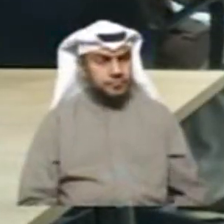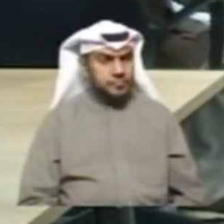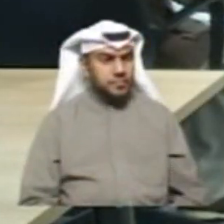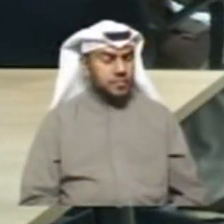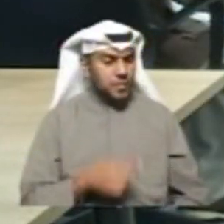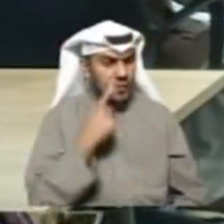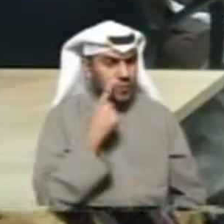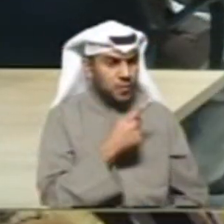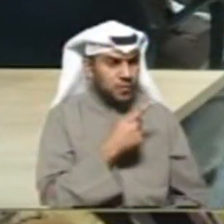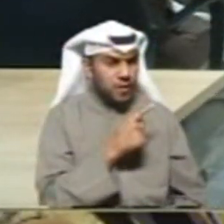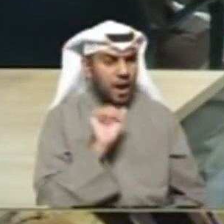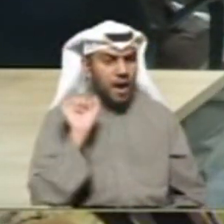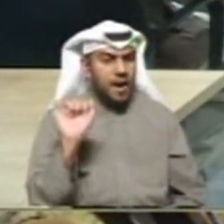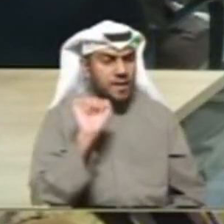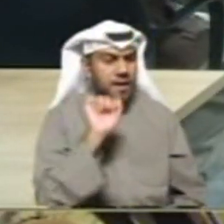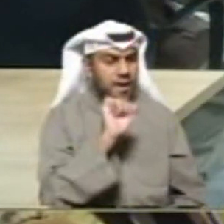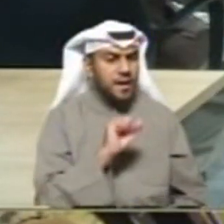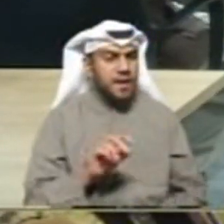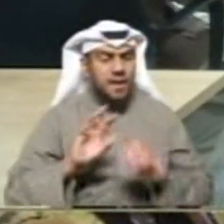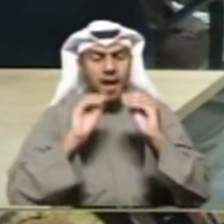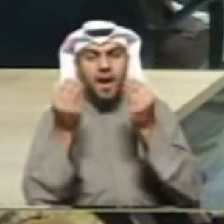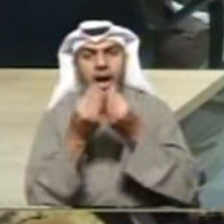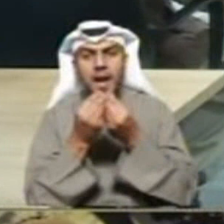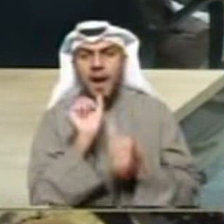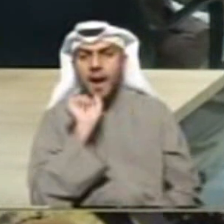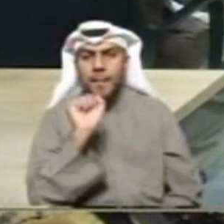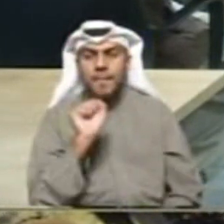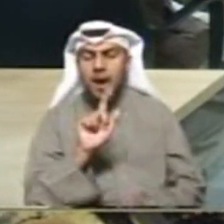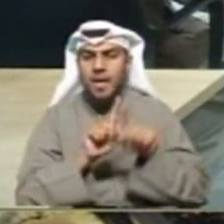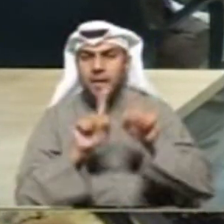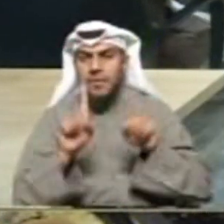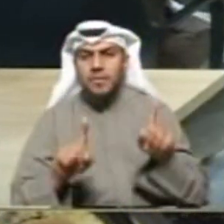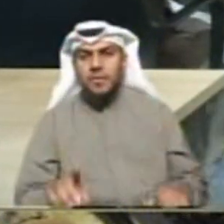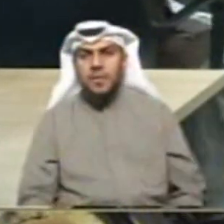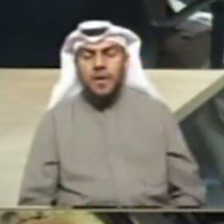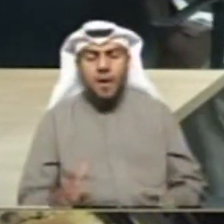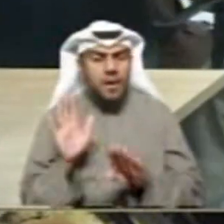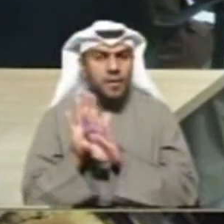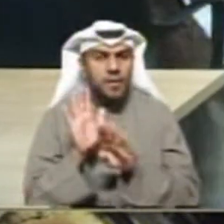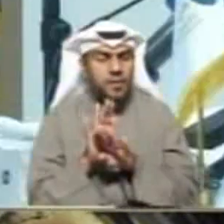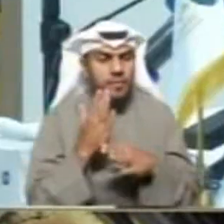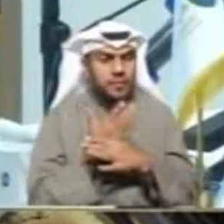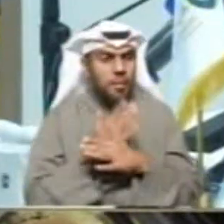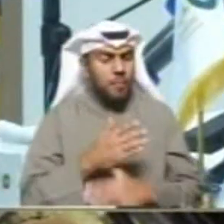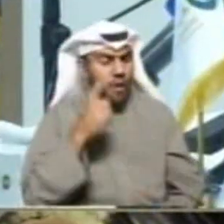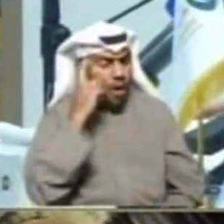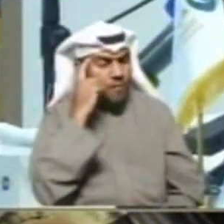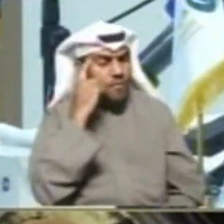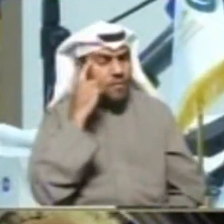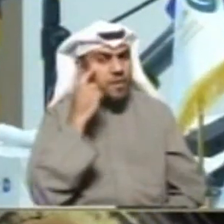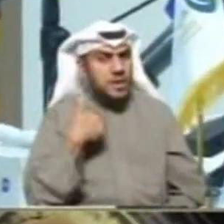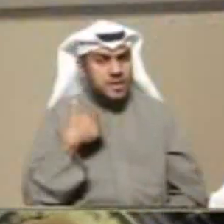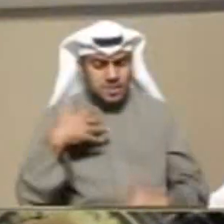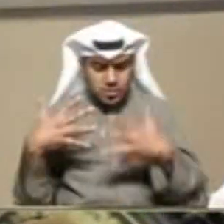XBRL هي لغة معيارية رقمية مرنة تم تطويرها خصيصا لدعم الإفصاح وتبادل المعلومات بين